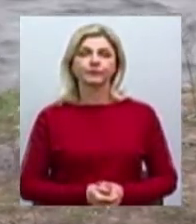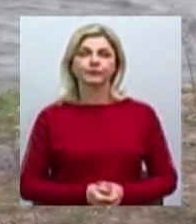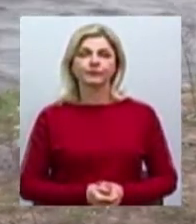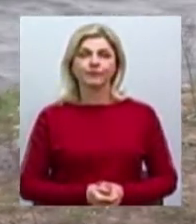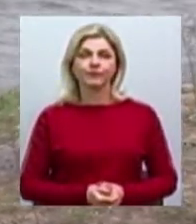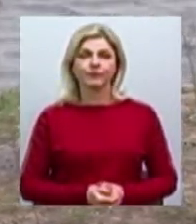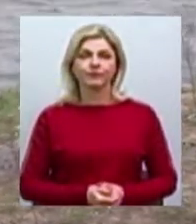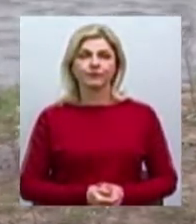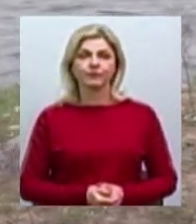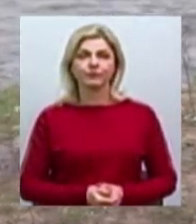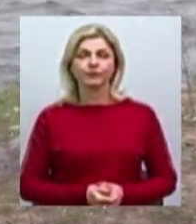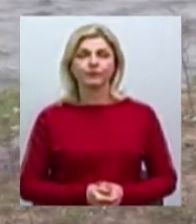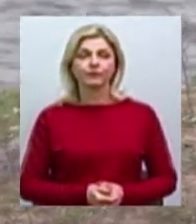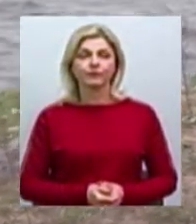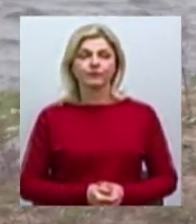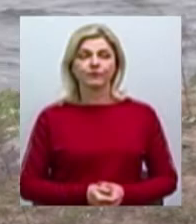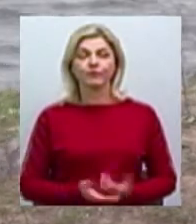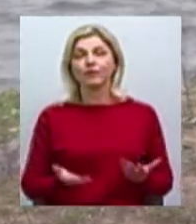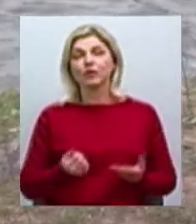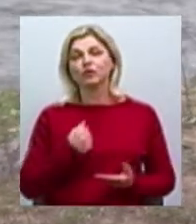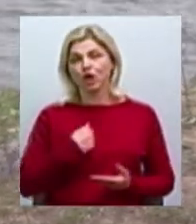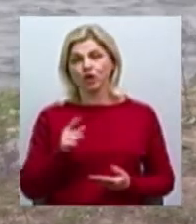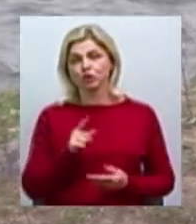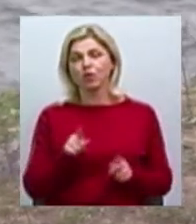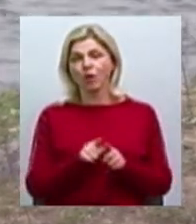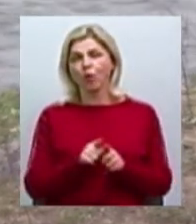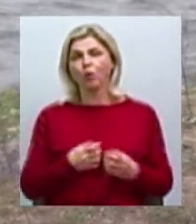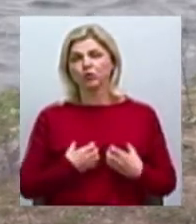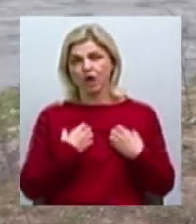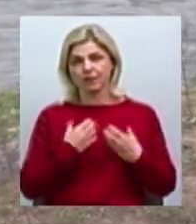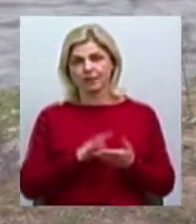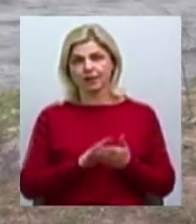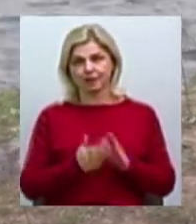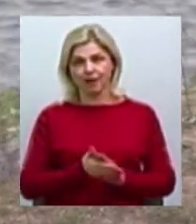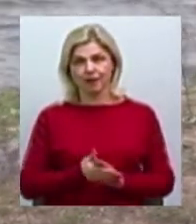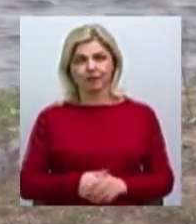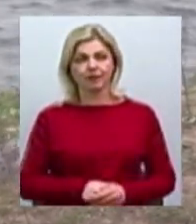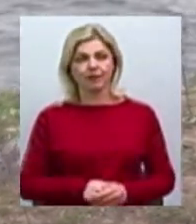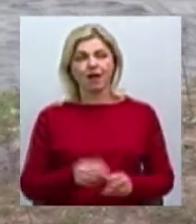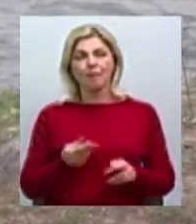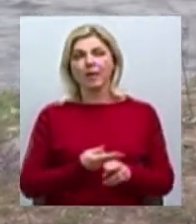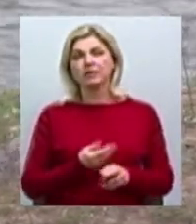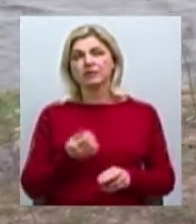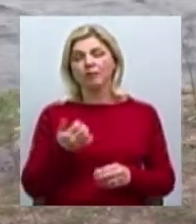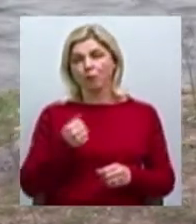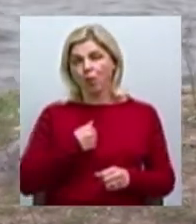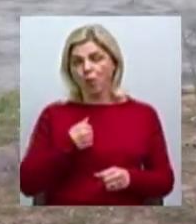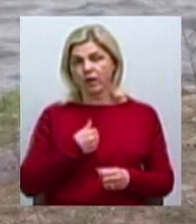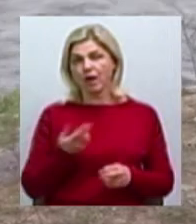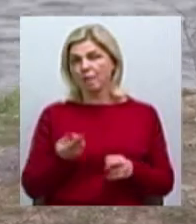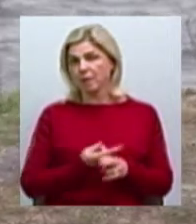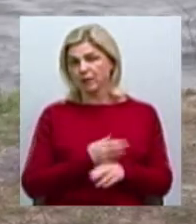Тільки шкода, що в такому ужасному состоянні, без зброї, без